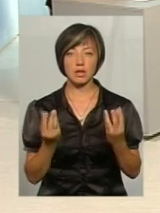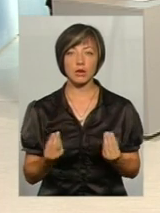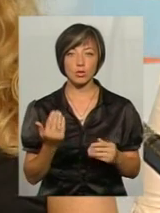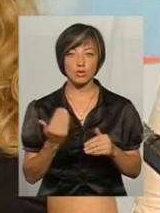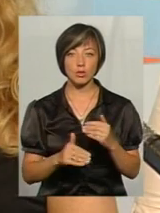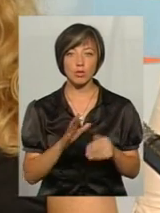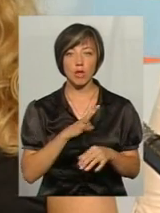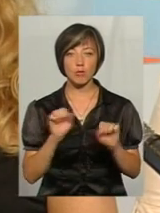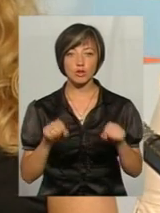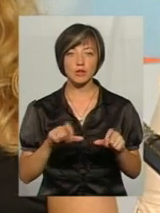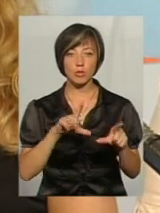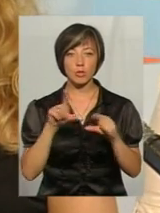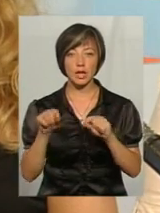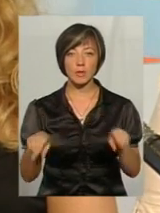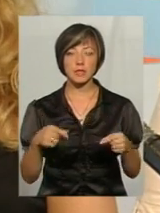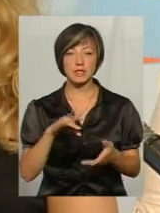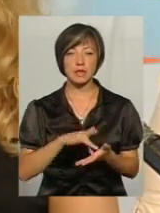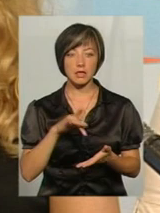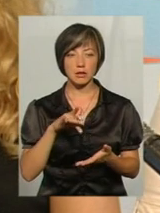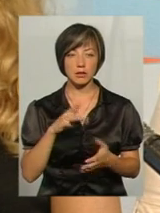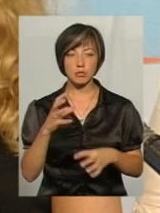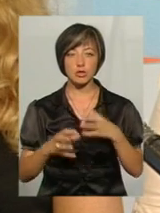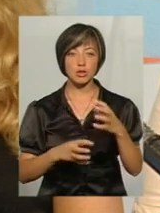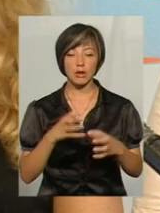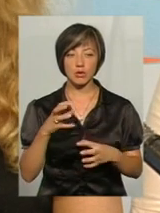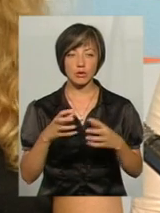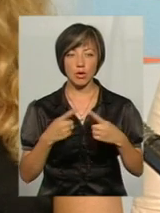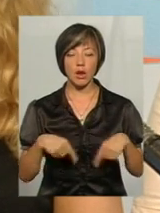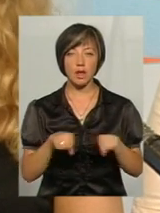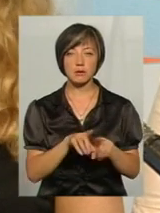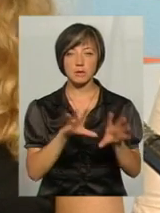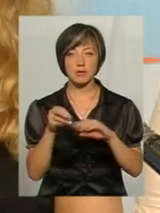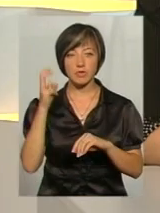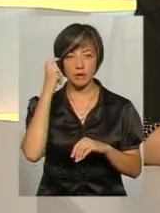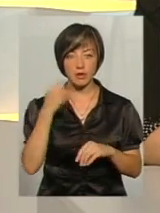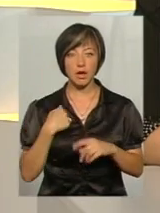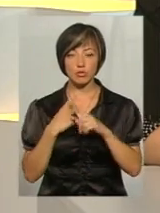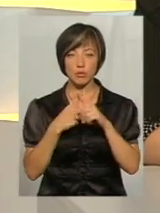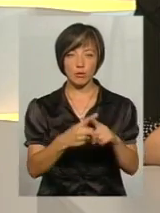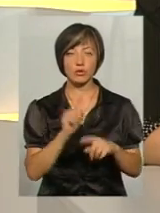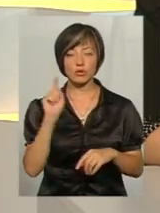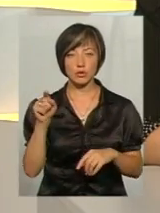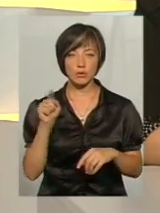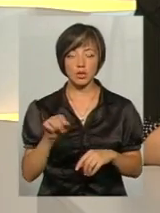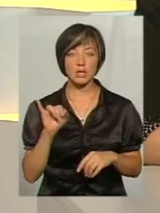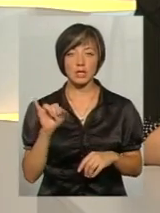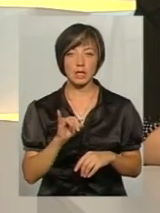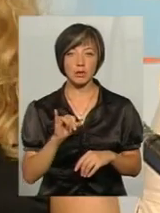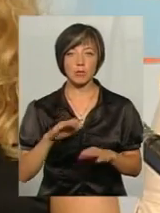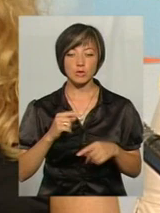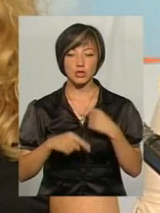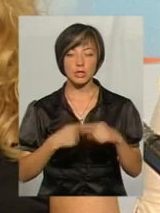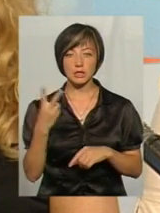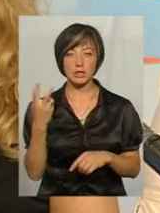вже була можливість поїхати в реабілітаційний центр міжнародної організації з міграції в Київ. Я супроводжувала її туди. Потім через